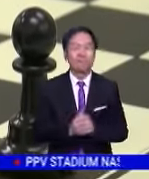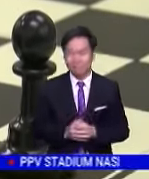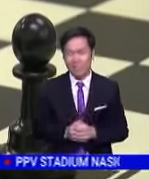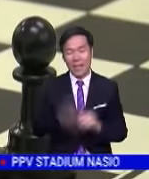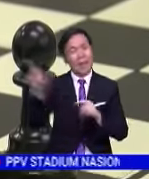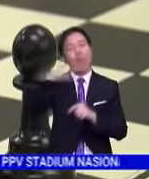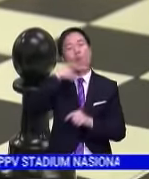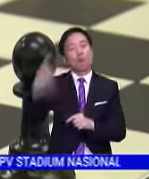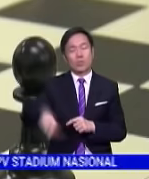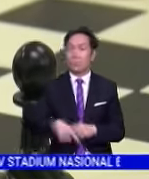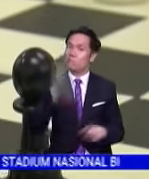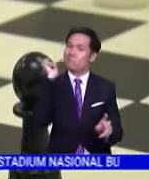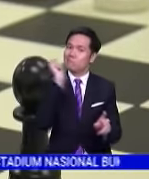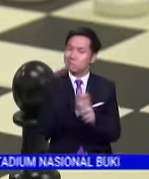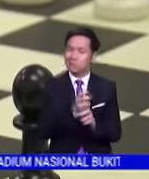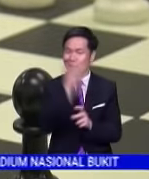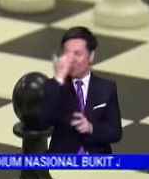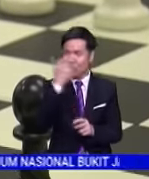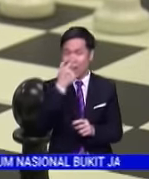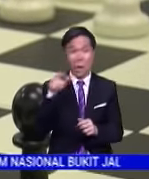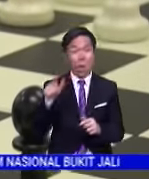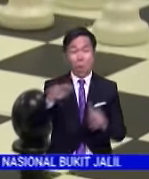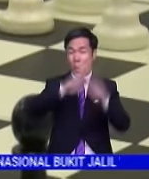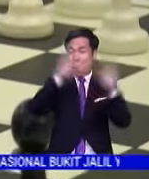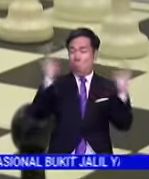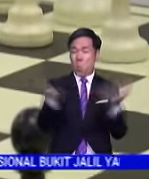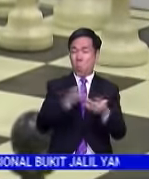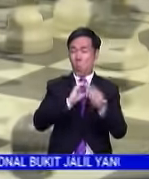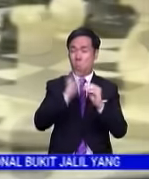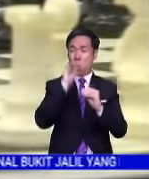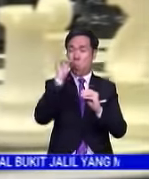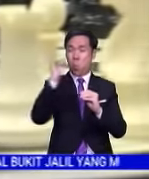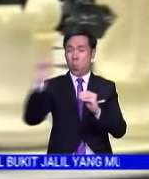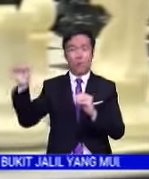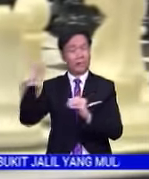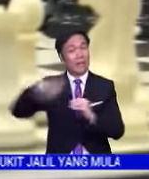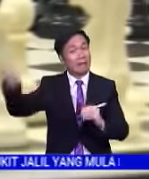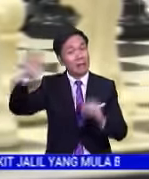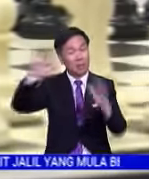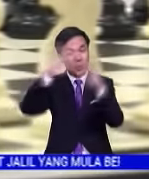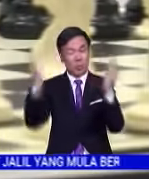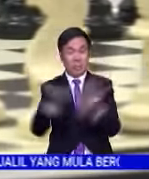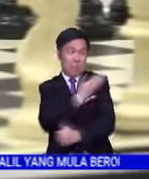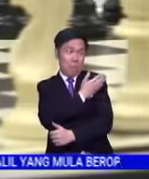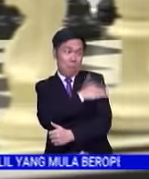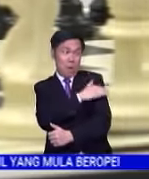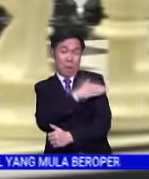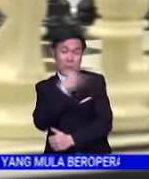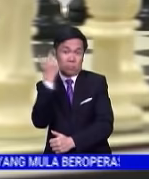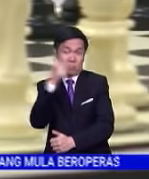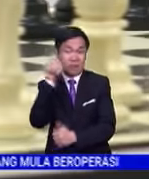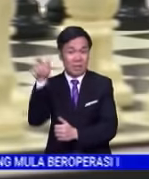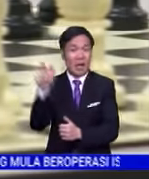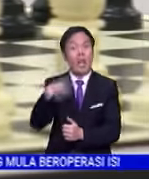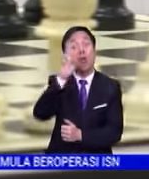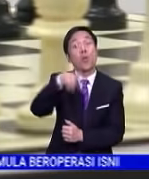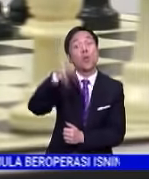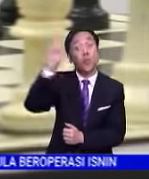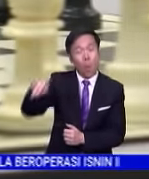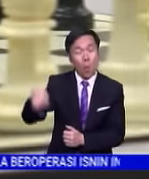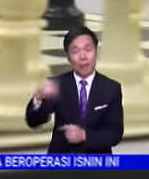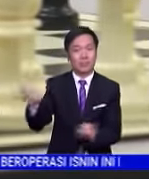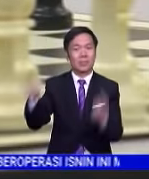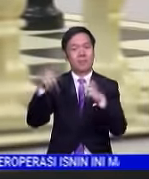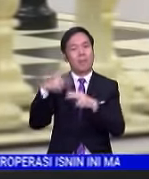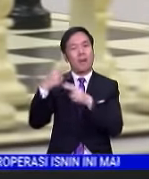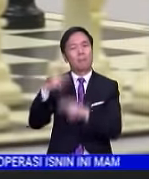Saingan di Rusia dianggap mencabar kerana disertai ramai atlet elit dari seluruh dunia, termasuk bekas pemain terkemuka dunia dari Norway,